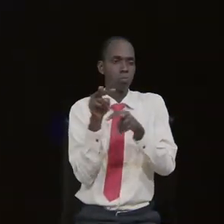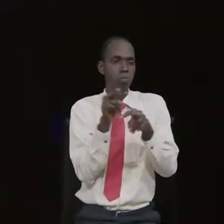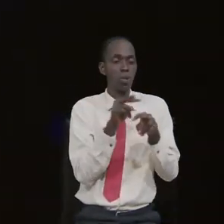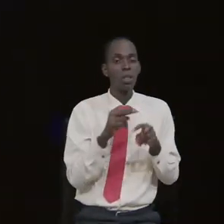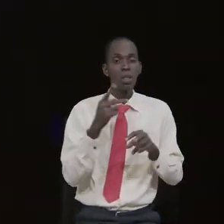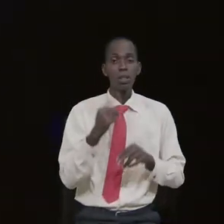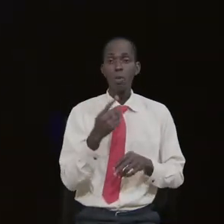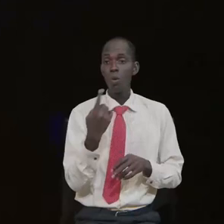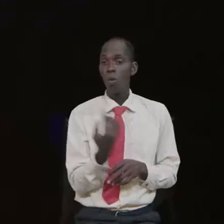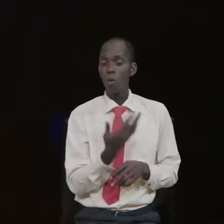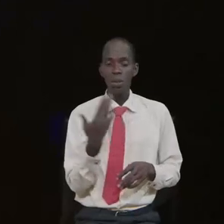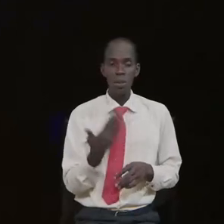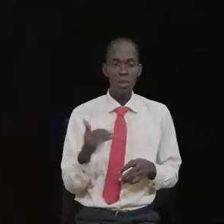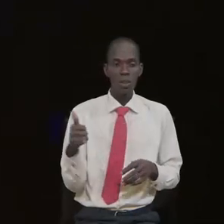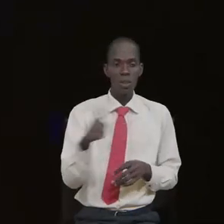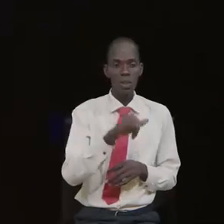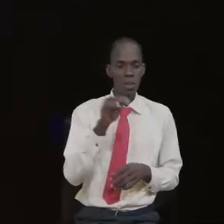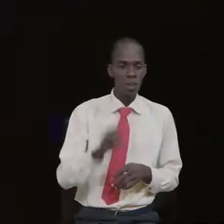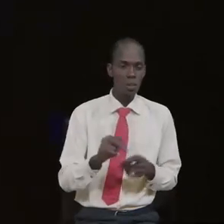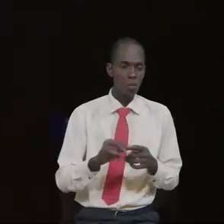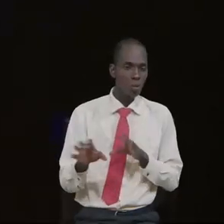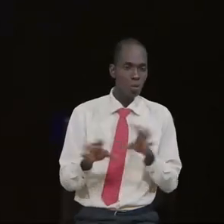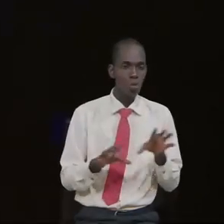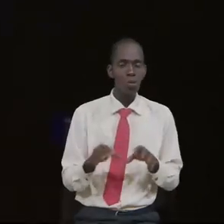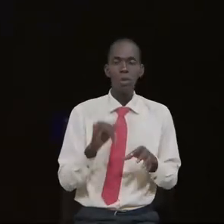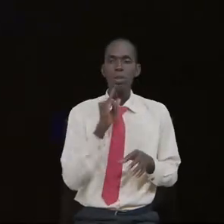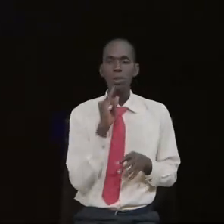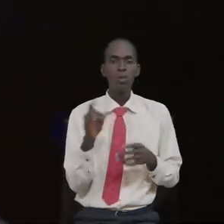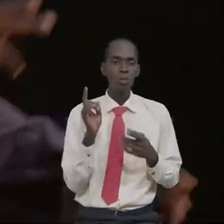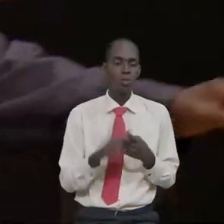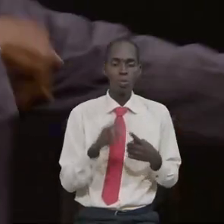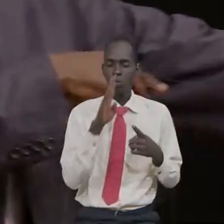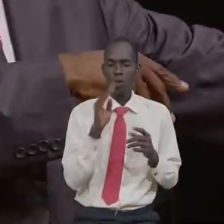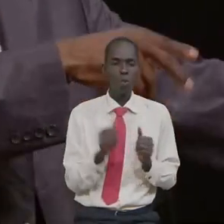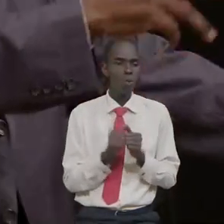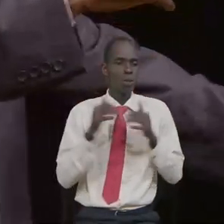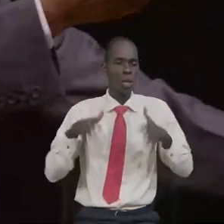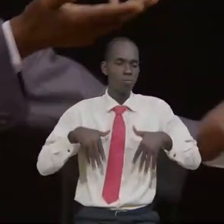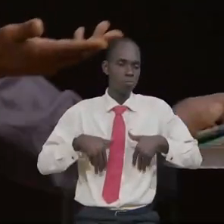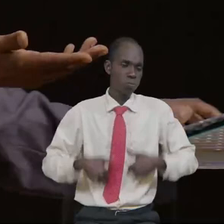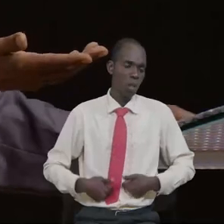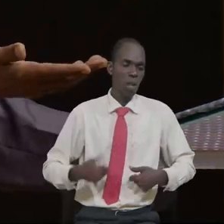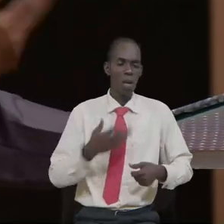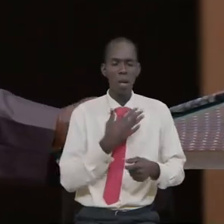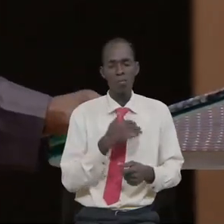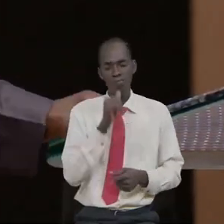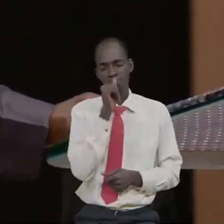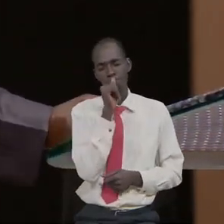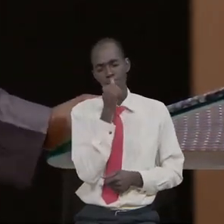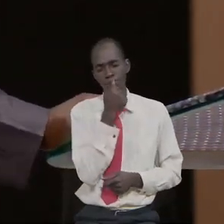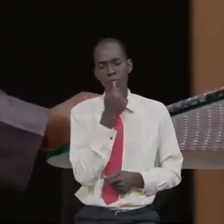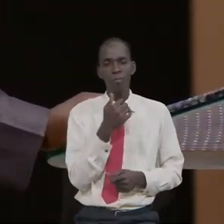chose qu'il devait faire, c'est d'être infatigable et persévérant. Et c'est